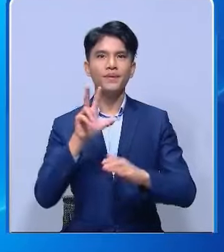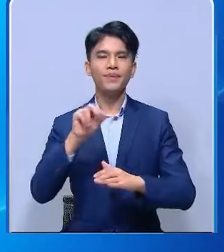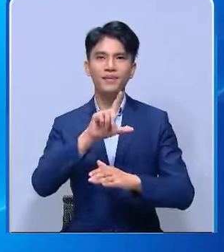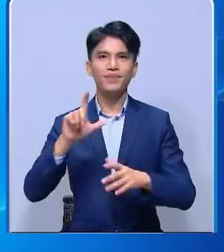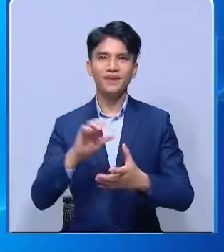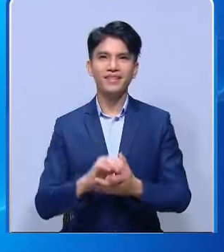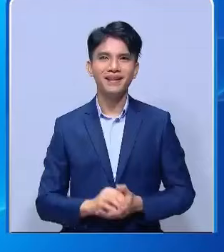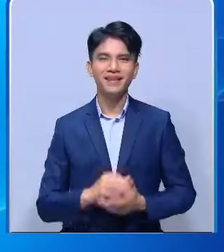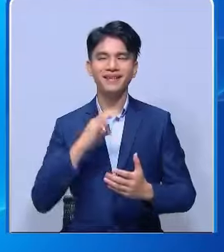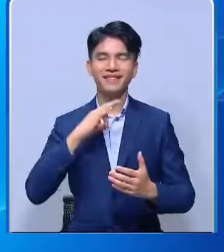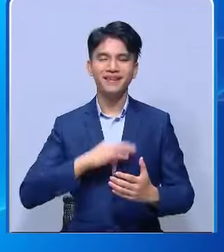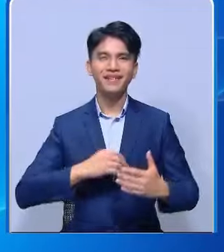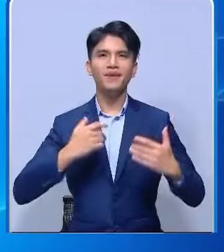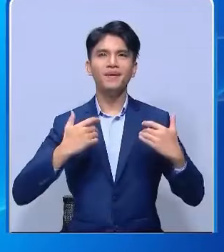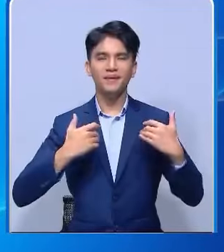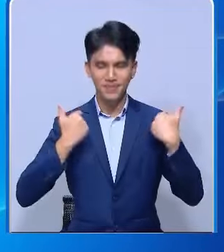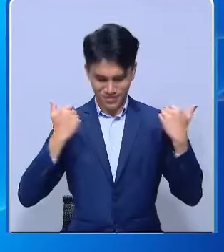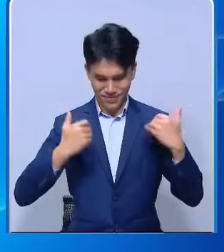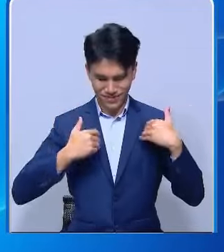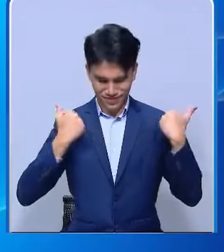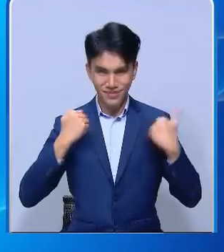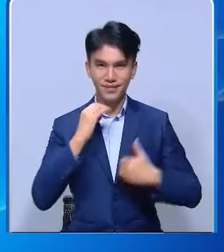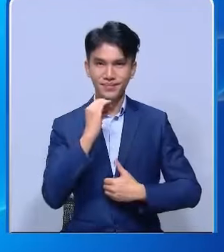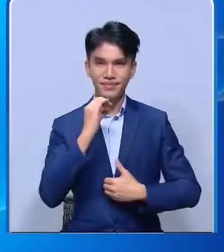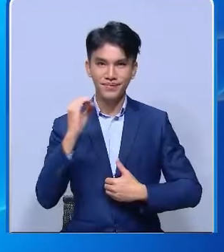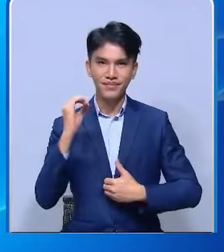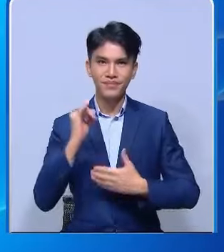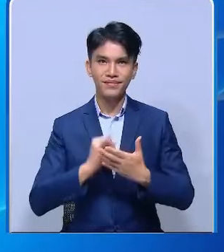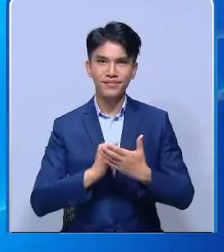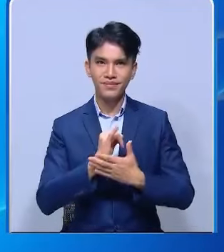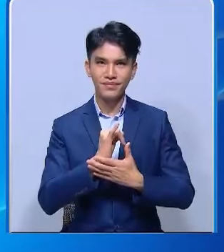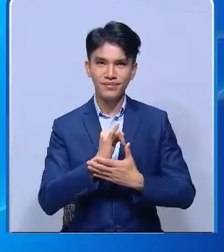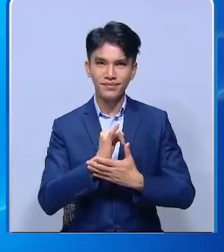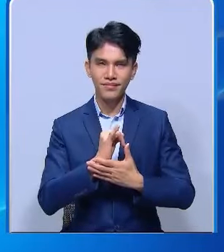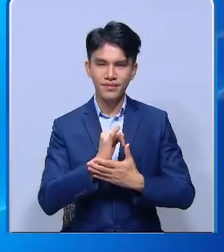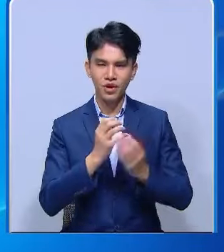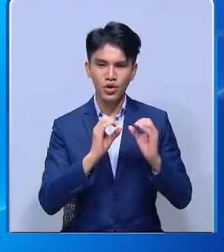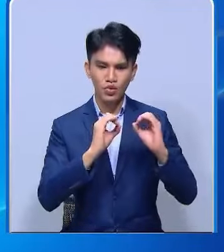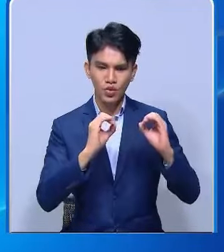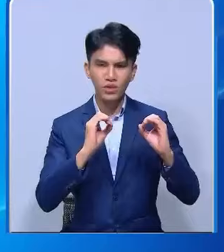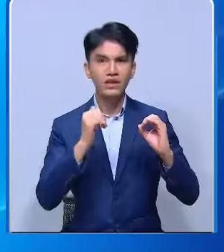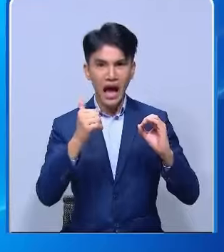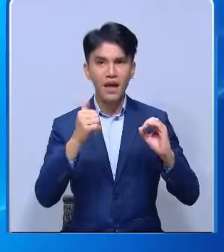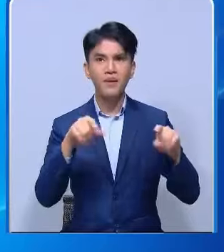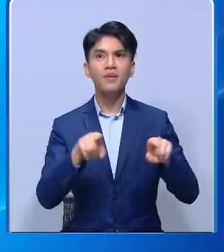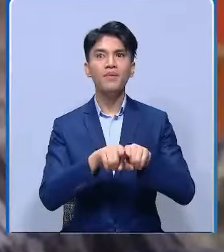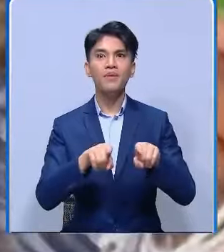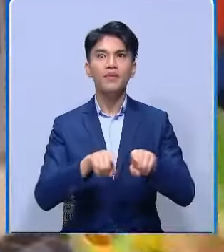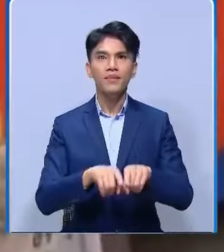โอ้โหดีใจด้วย ถ ูกสูงสุดและดีใจด้วยเขาโอ้โห ส ู งส ุ ดก ็ ได้ สูงสุดก็ได ้ โอ้โ